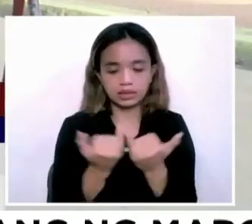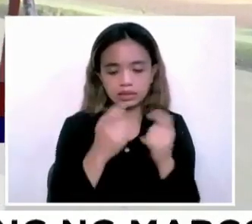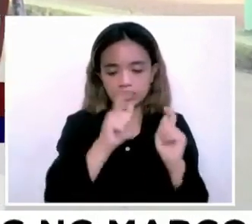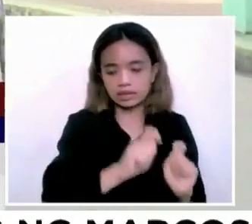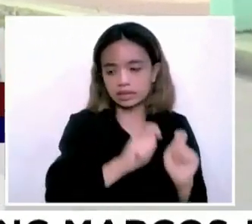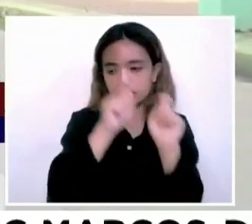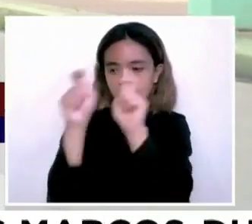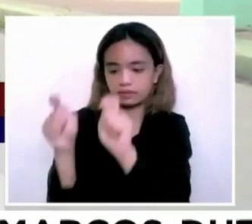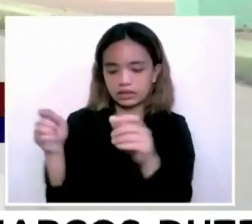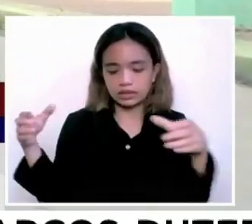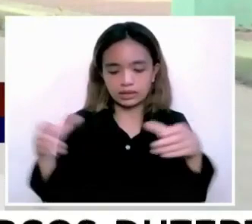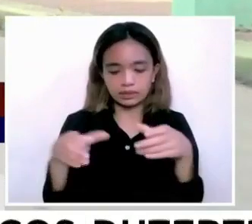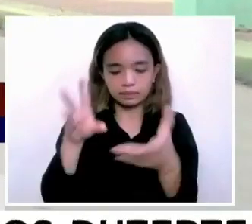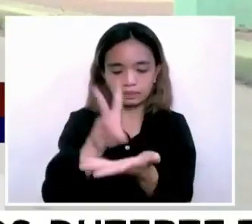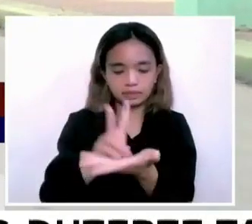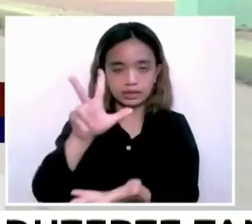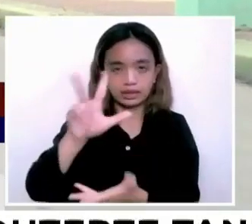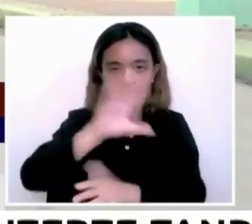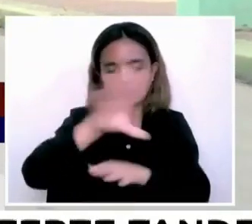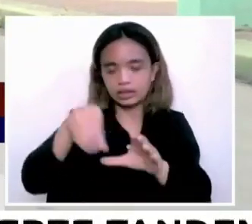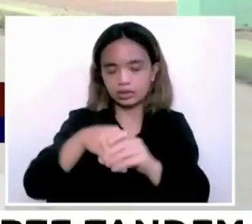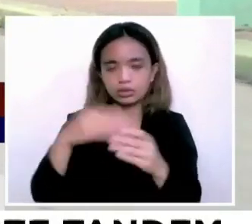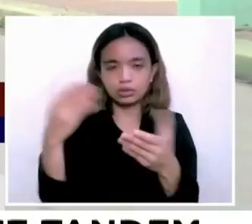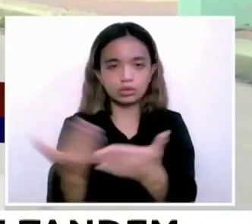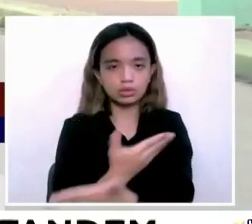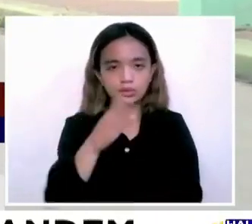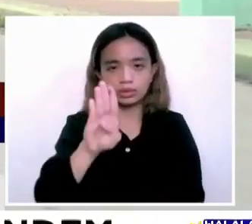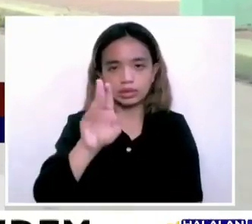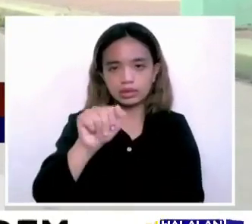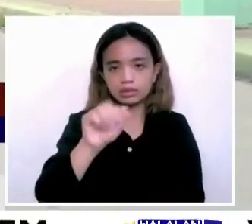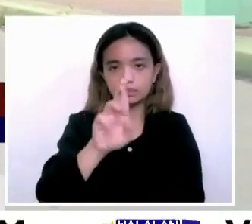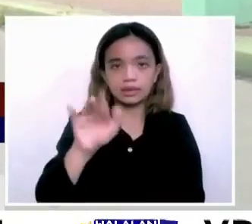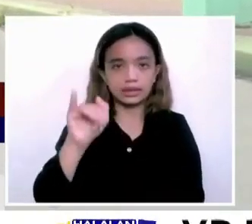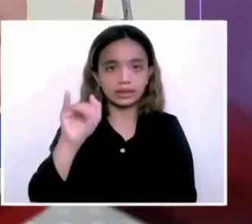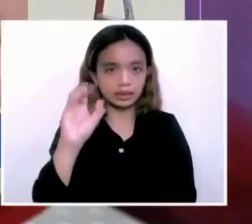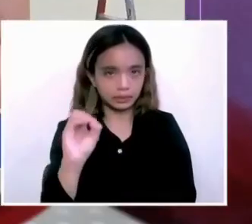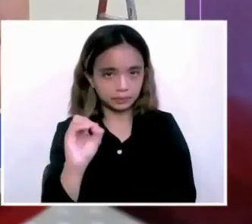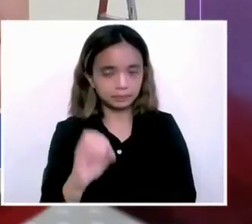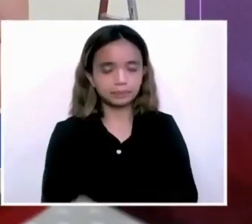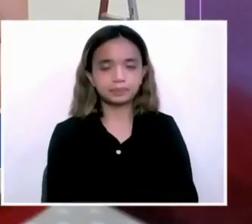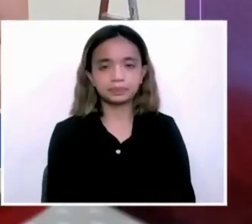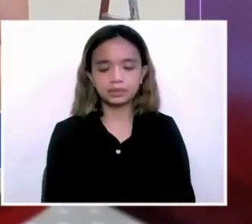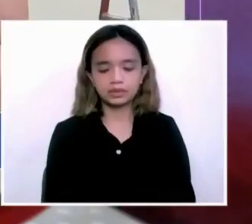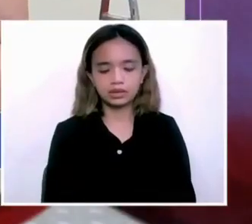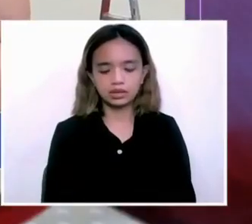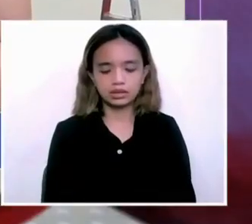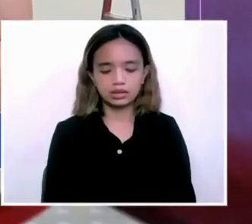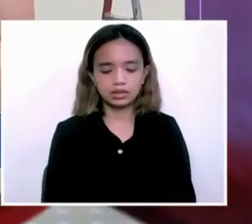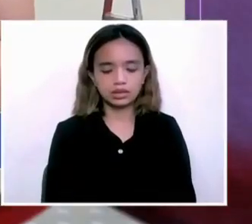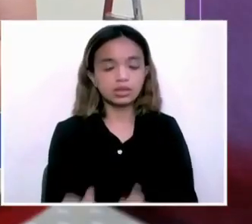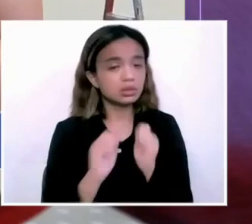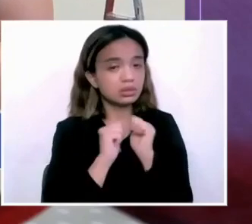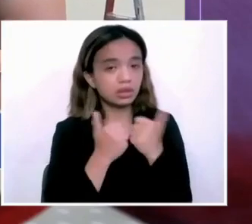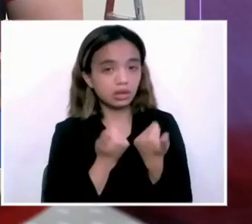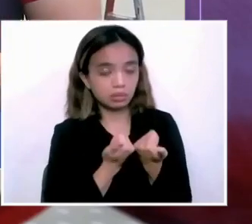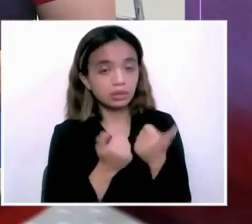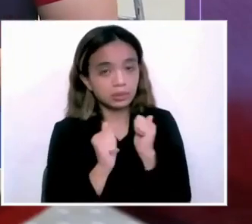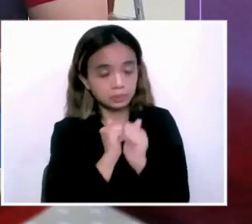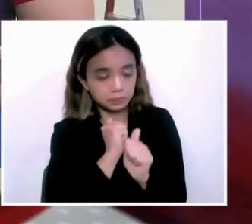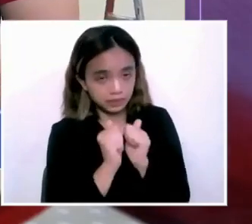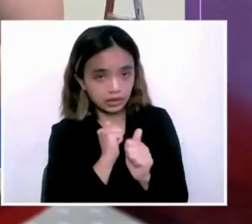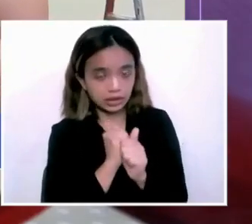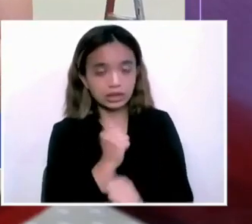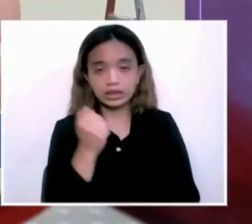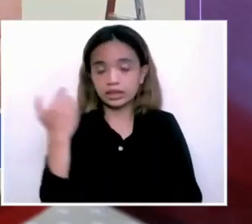District, kabilang na nga dyan yung bagong baryo. Henry. So, paano yan? Ibig sabihin, hindi pa